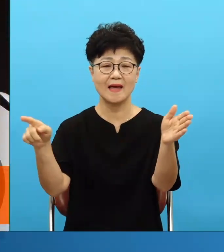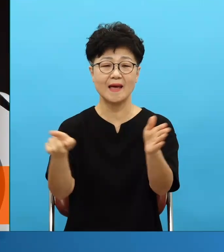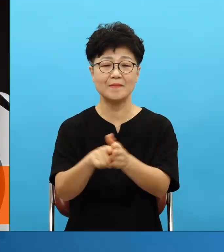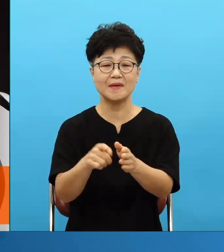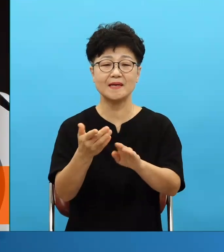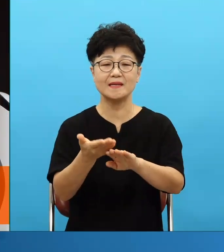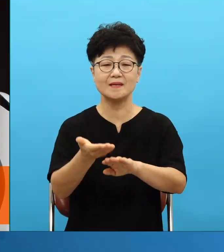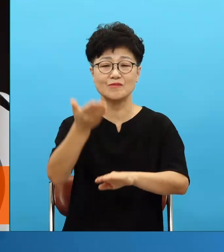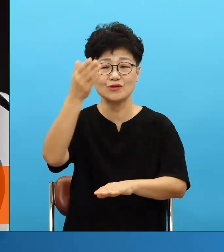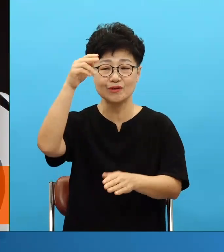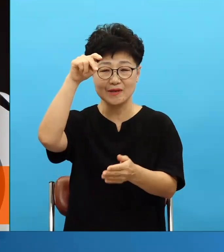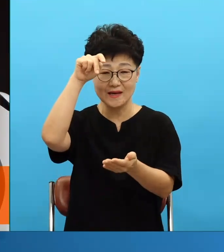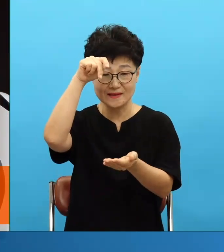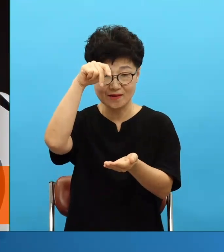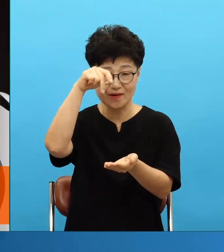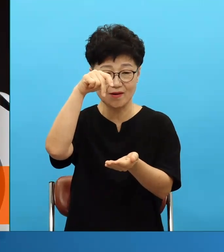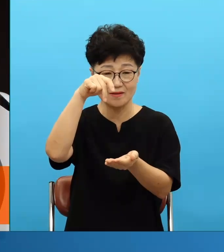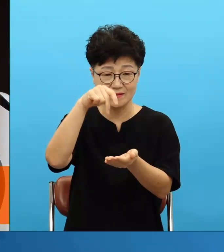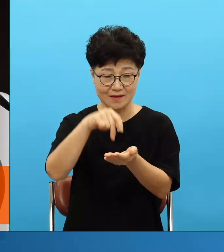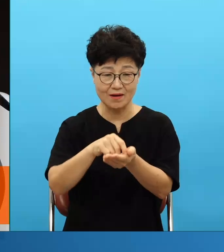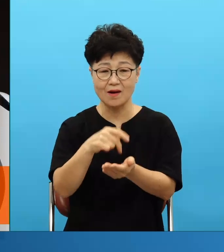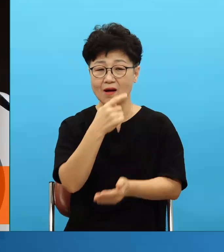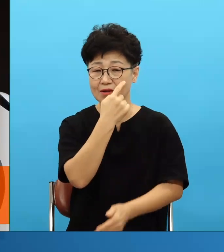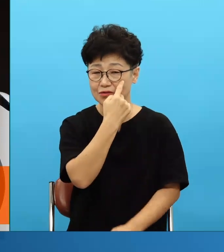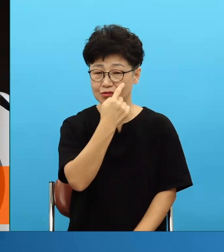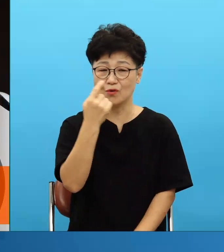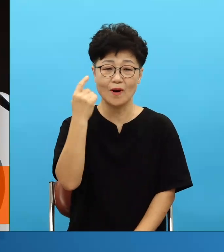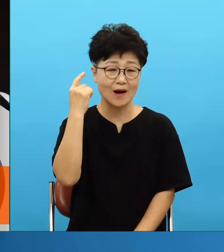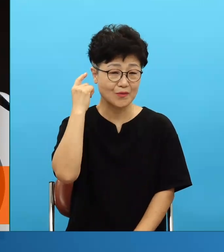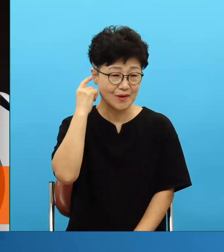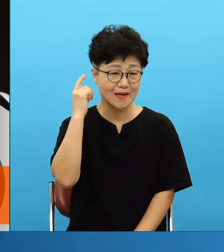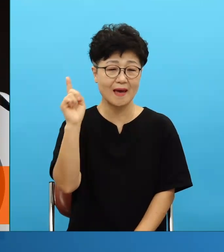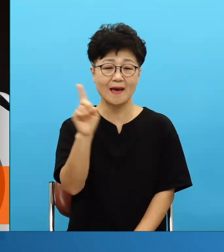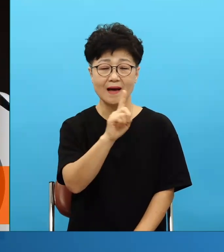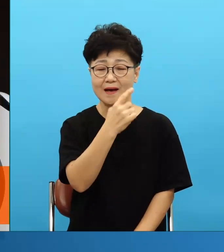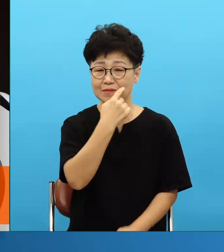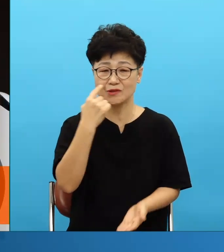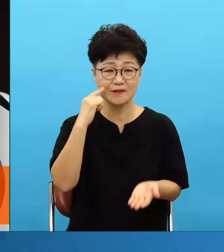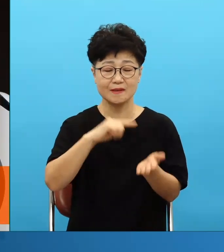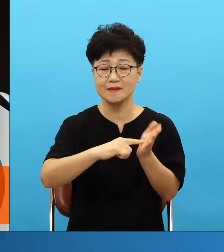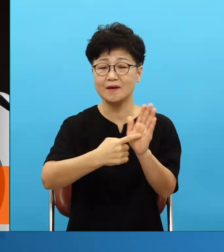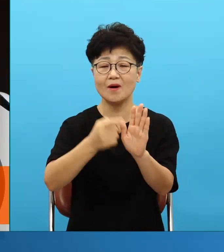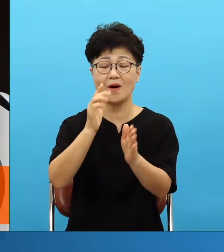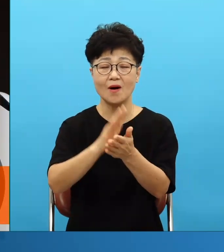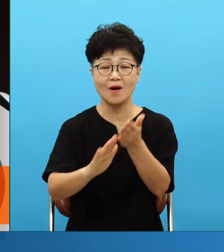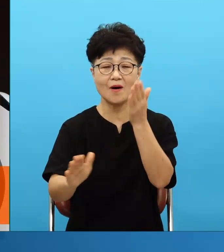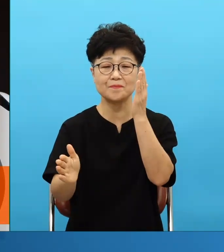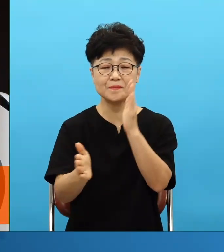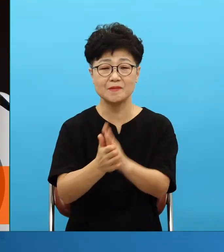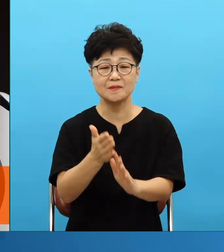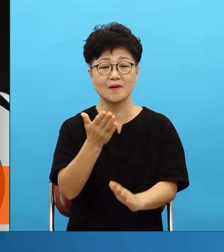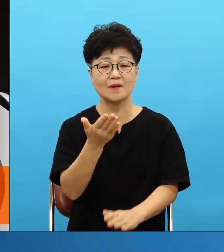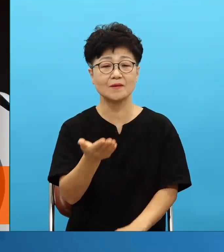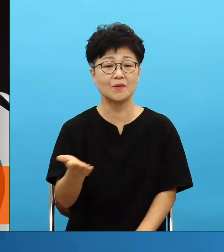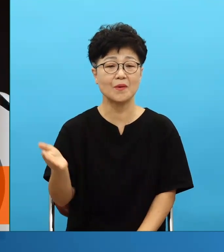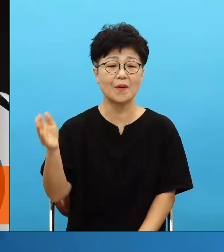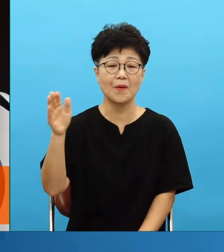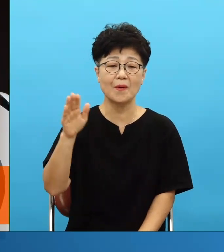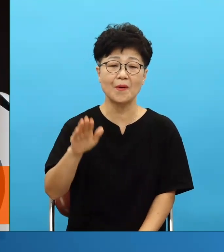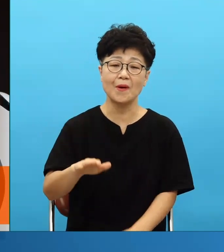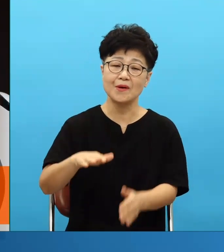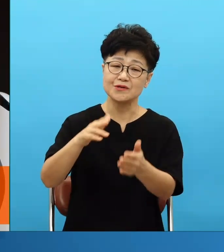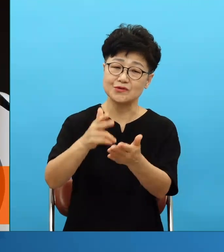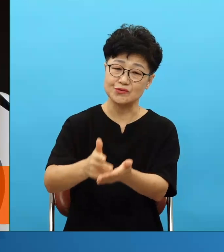걸어가세 믿음 위에 서서 눈과 귀에 아무 증거